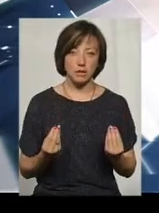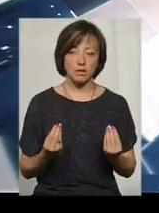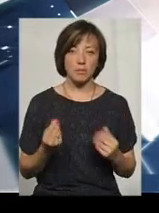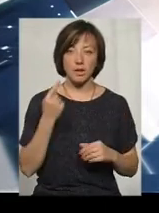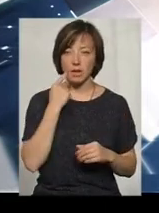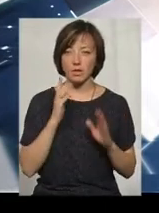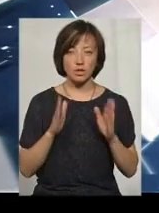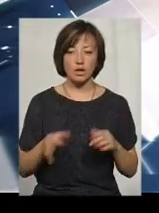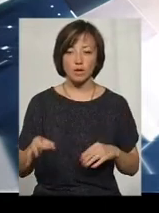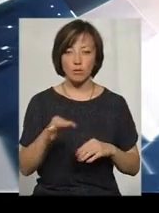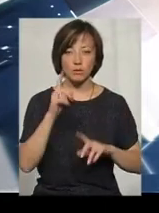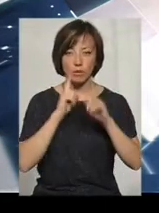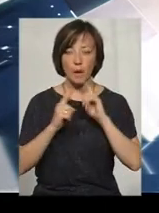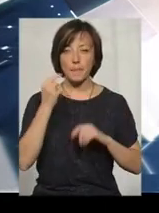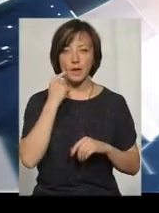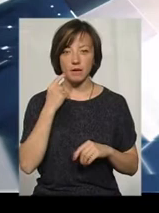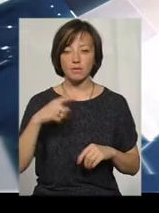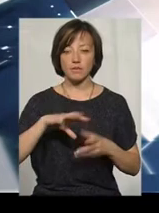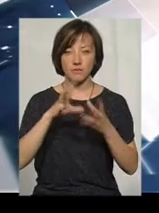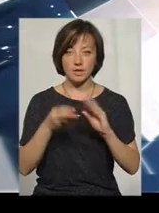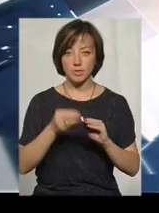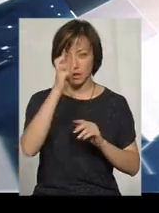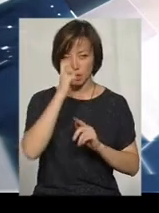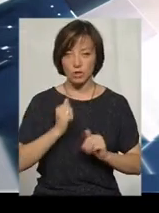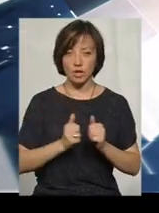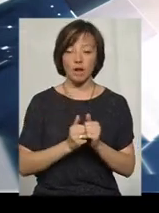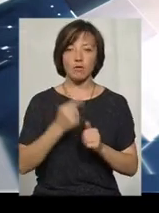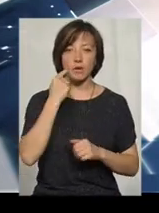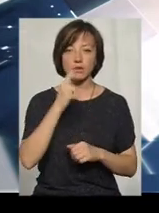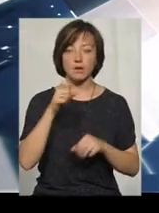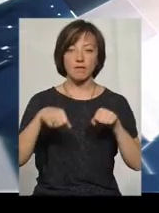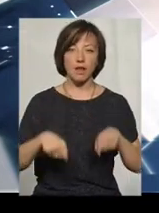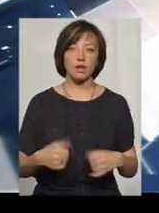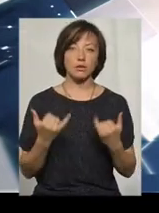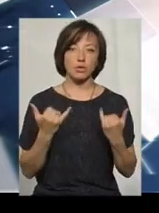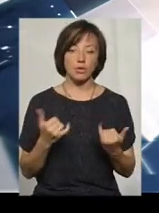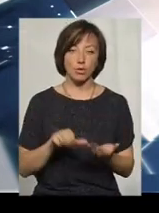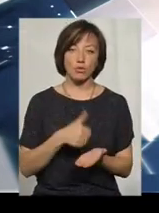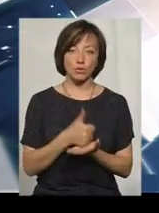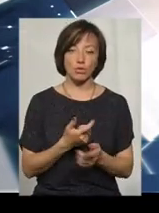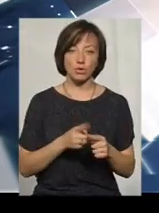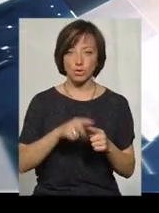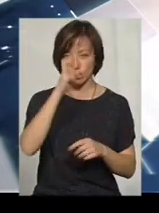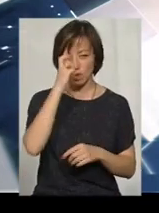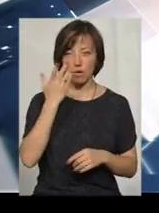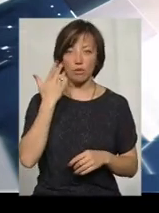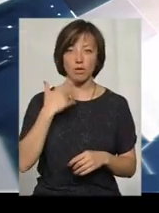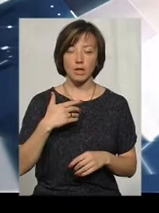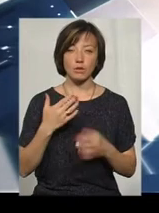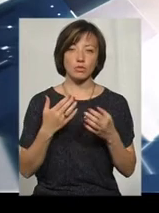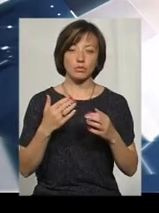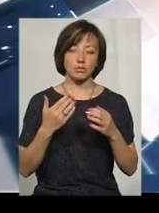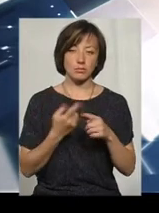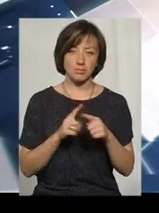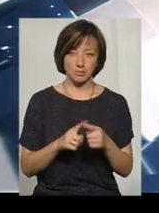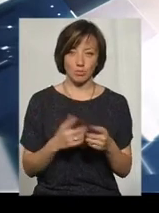лише за обласну раду, а прикро в цілому за державу, прикро за владу, яка сьогодні очолює цю державу, коли ми допустили до такого